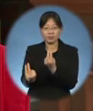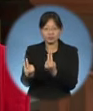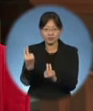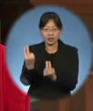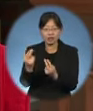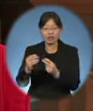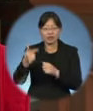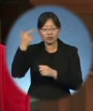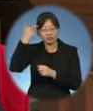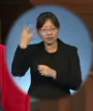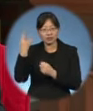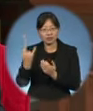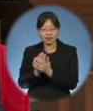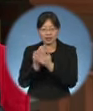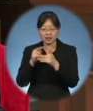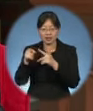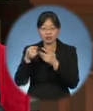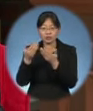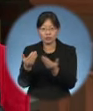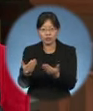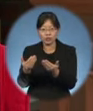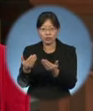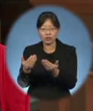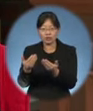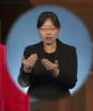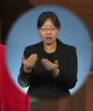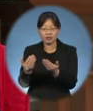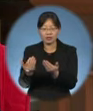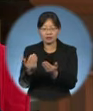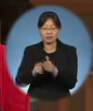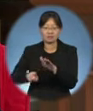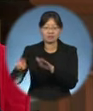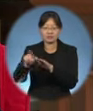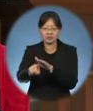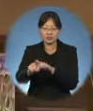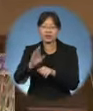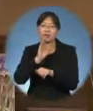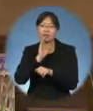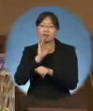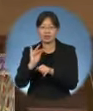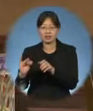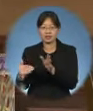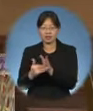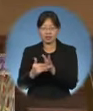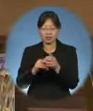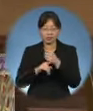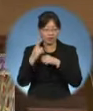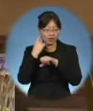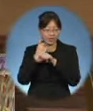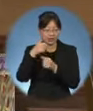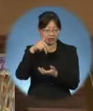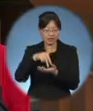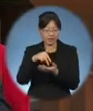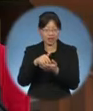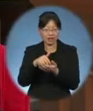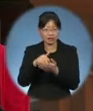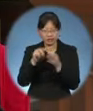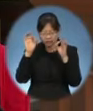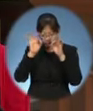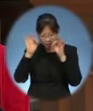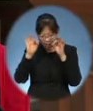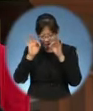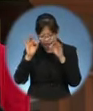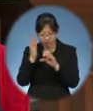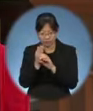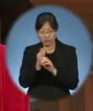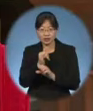뇌의 발달을 이해하는데 상당한 진보를 보이고 있는 것도 또한 사실입니다. 과학적으로 규명해가고 있다. 맞습니다. 네. 과학적인